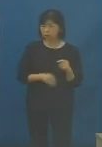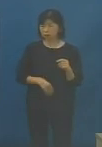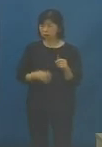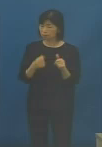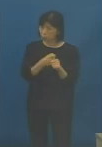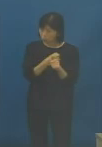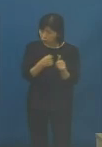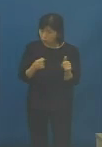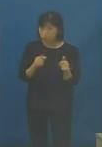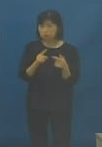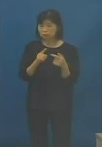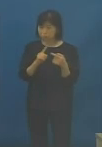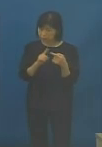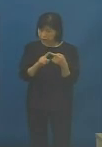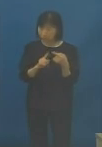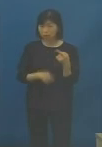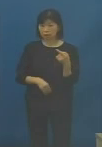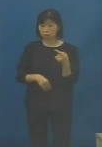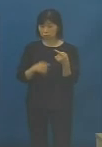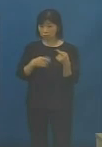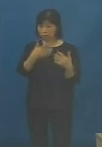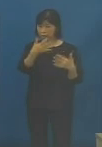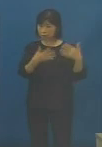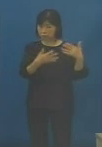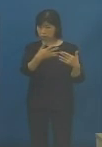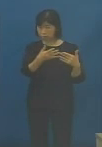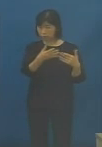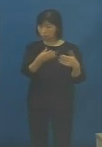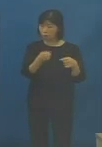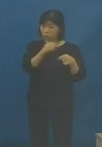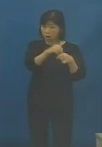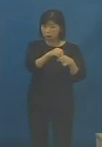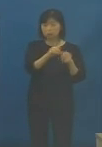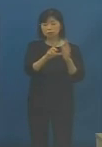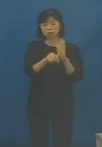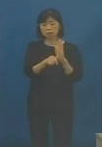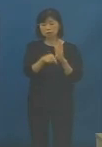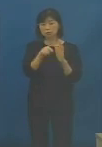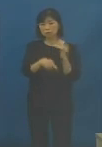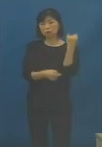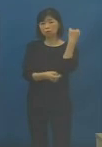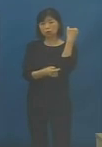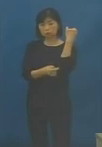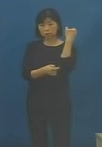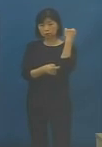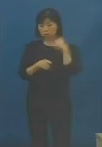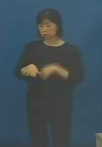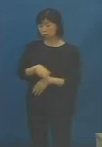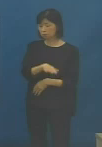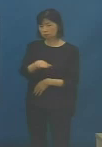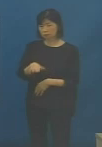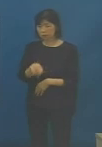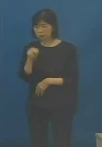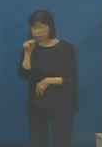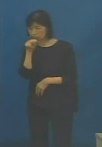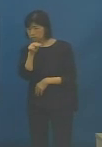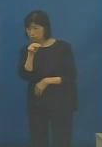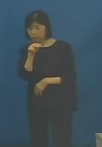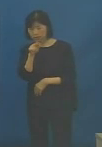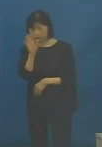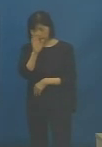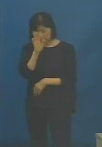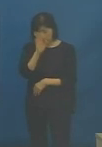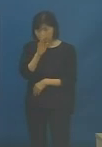であるとか、そういうものが入っていたときに、それをもとにして子どもたちの目には触れないでいただきた